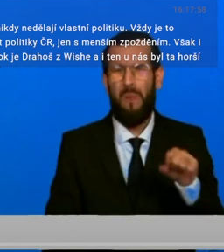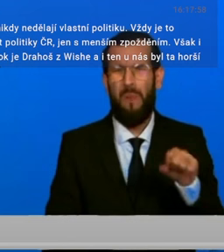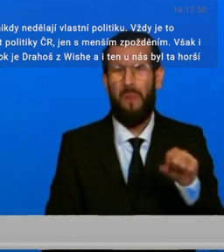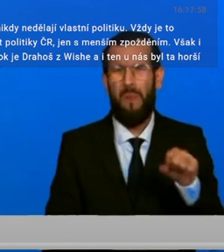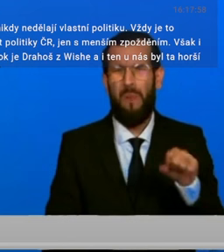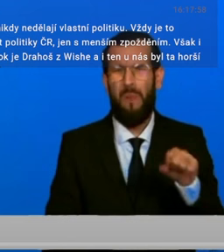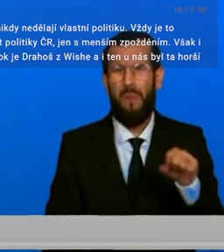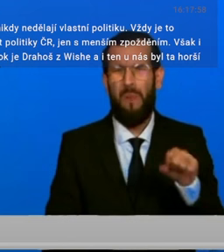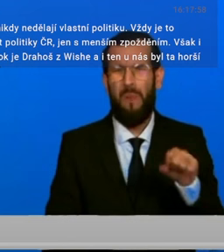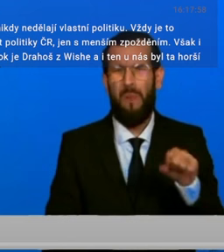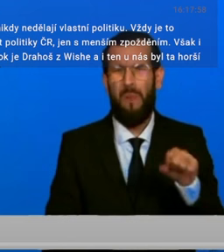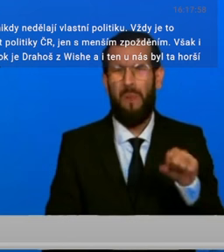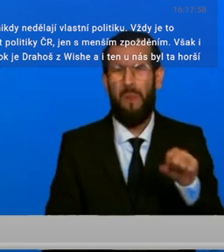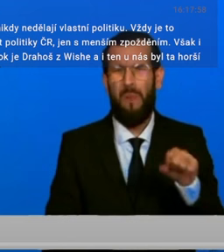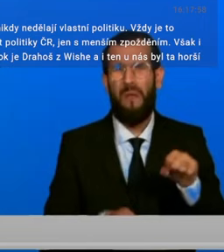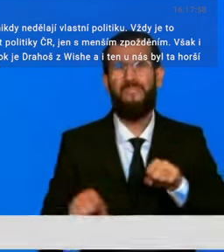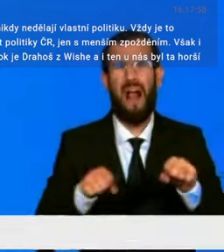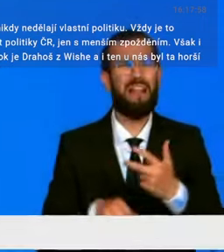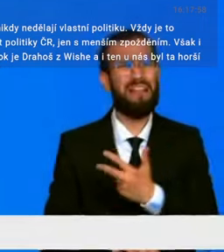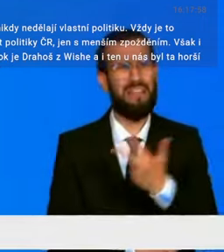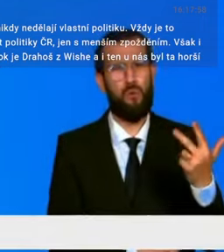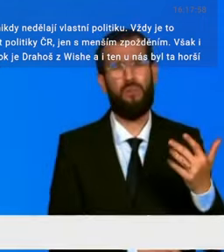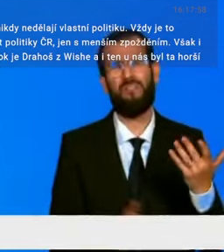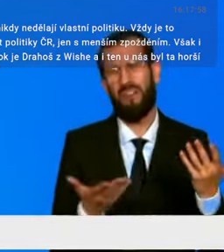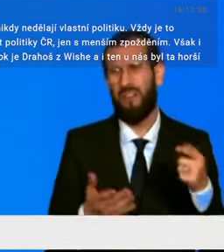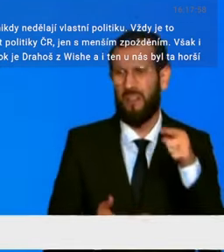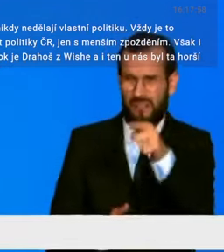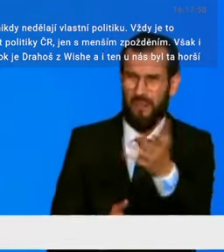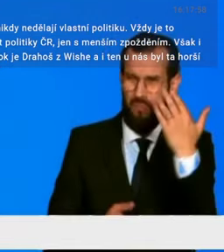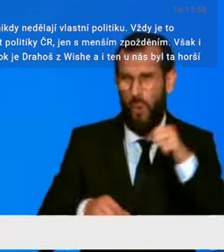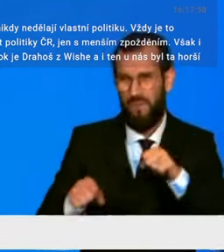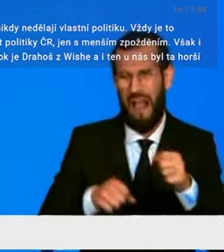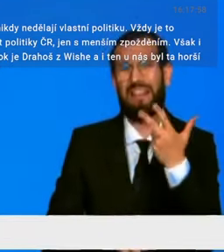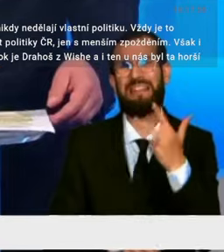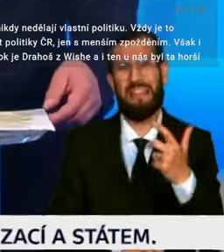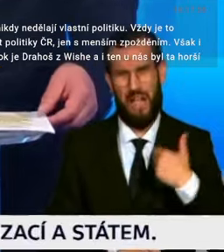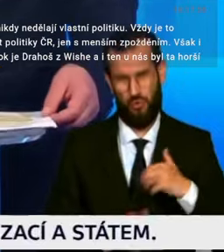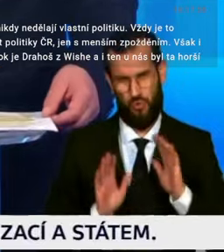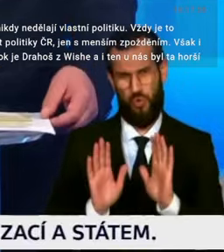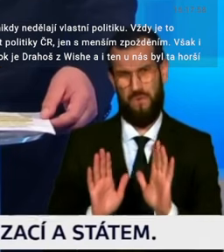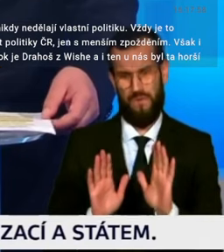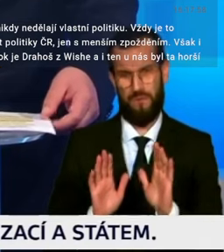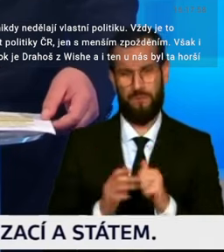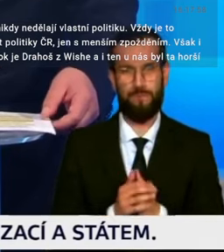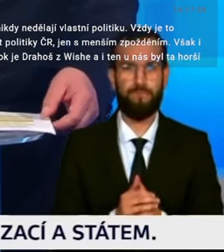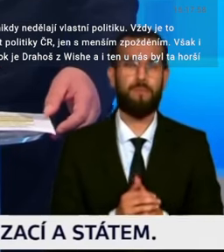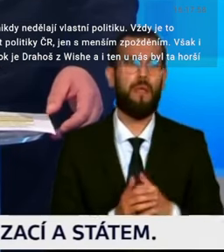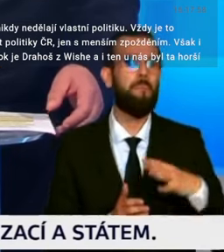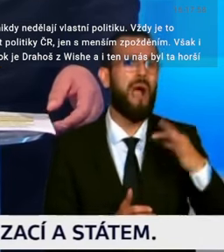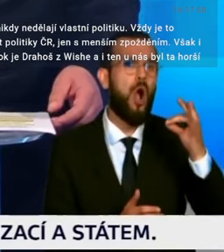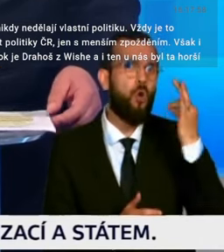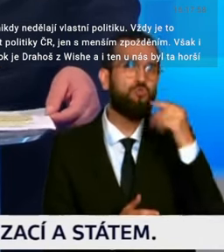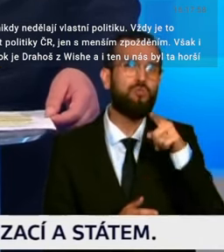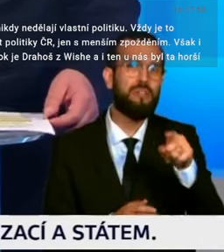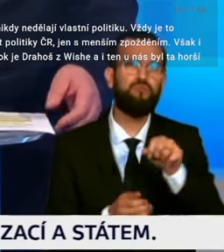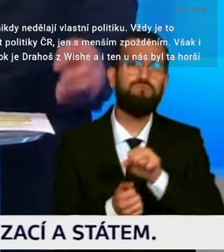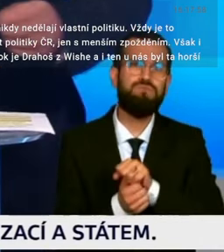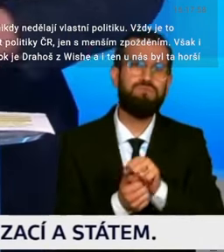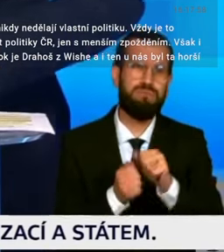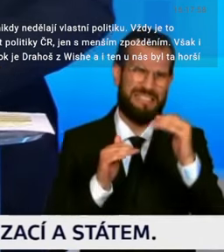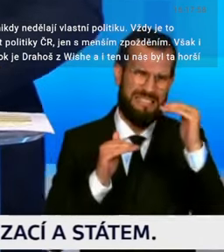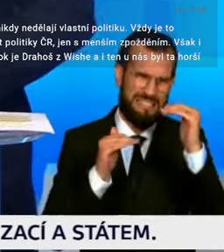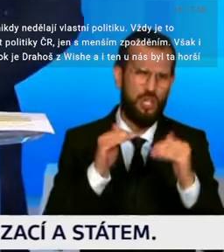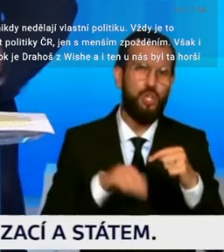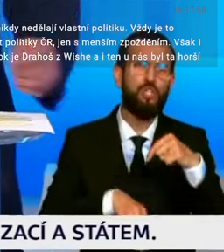40 let Vy ste boli PR vlá 13 rokov páč keď dovolíte máte už vyčerpanú výrazne väčšiu